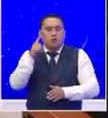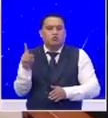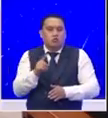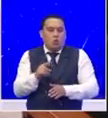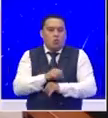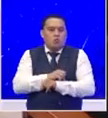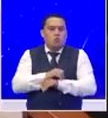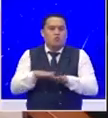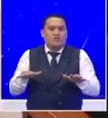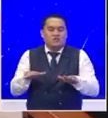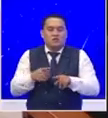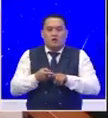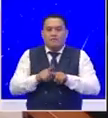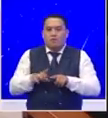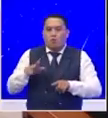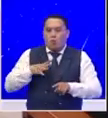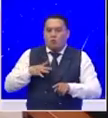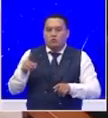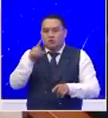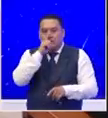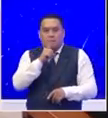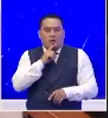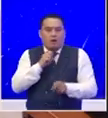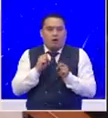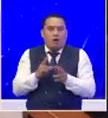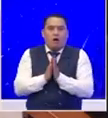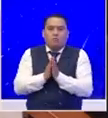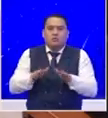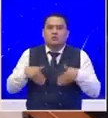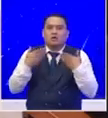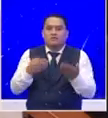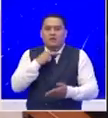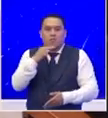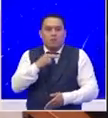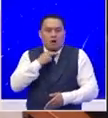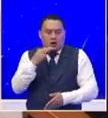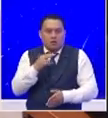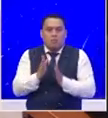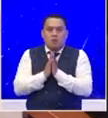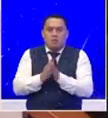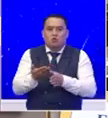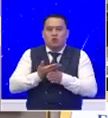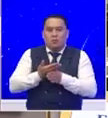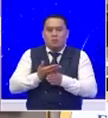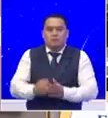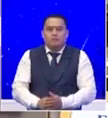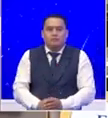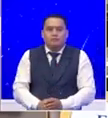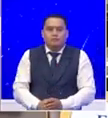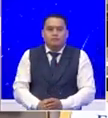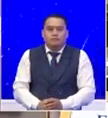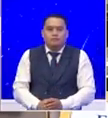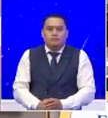какое это количество детей. Мы не знаем, что делать. Прошу вас обратить на это пристальное внимание и помочь нам. По пристройке